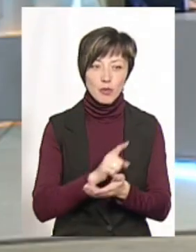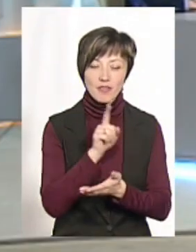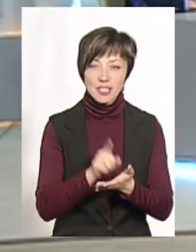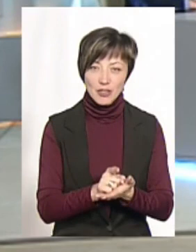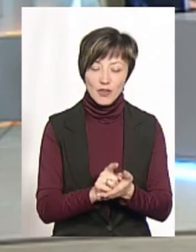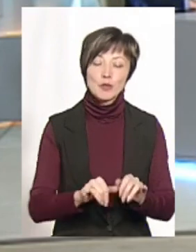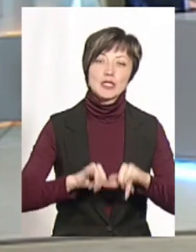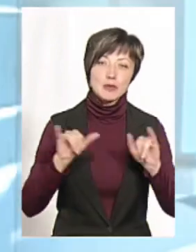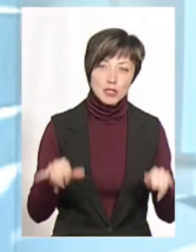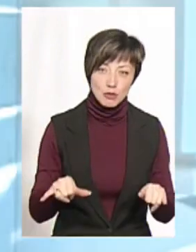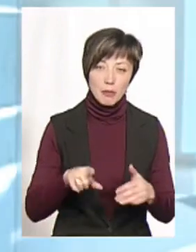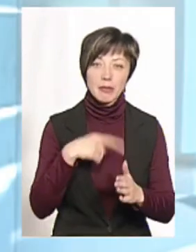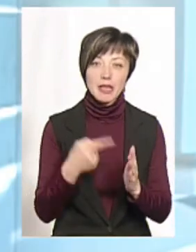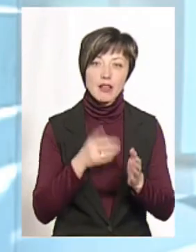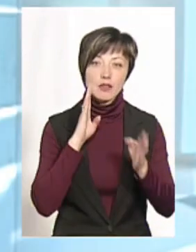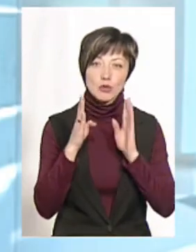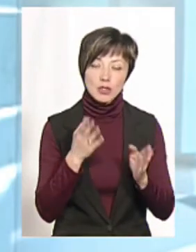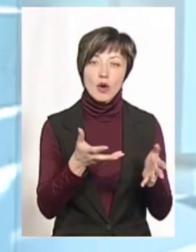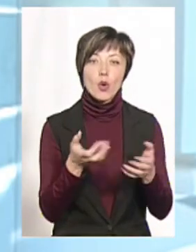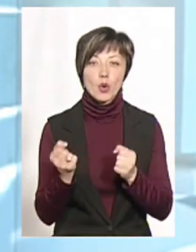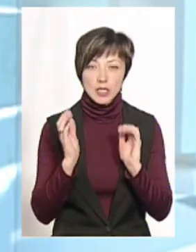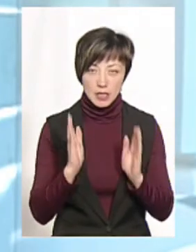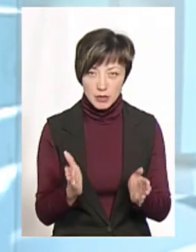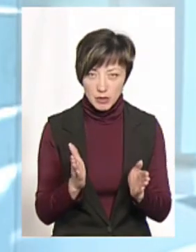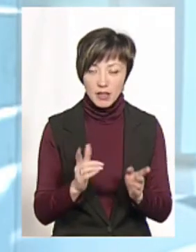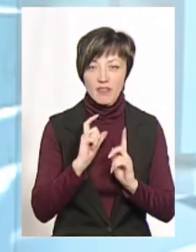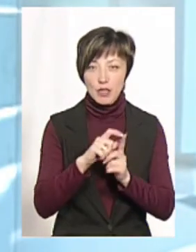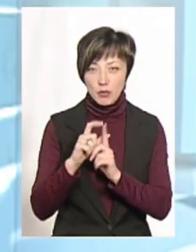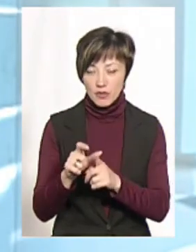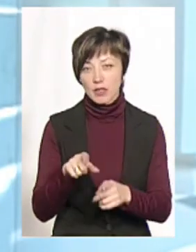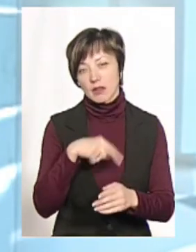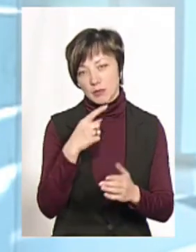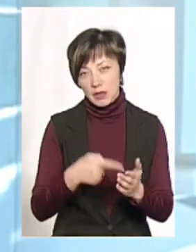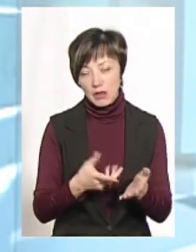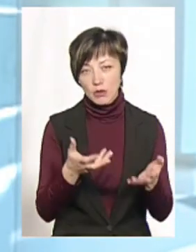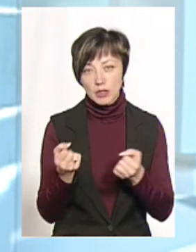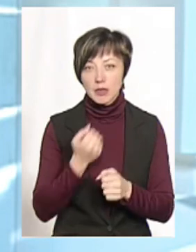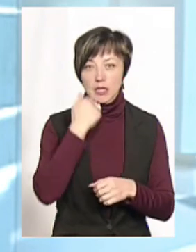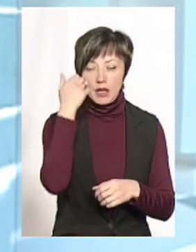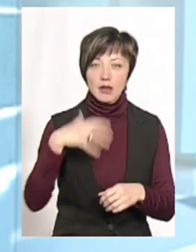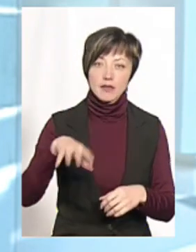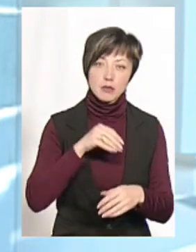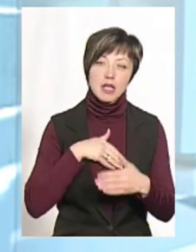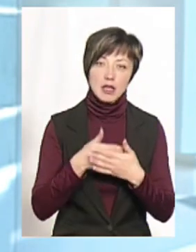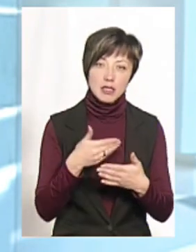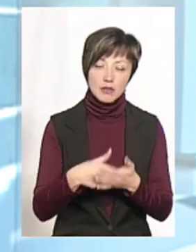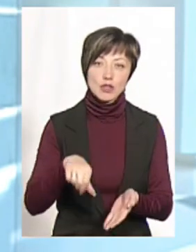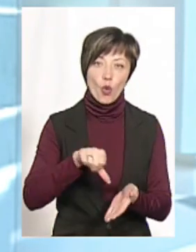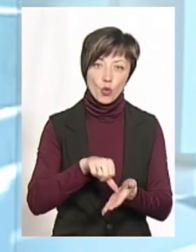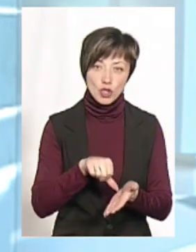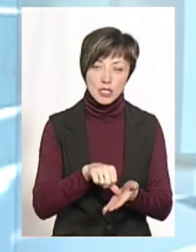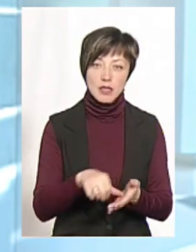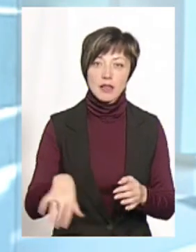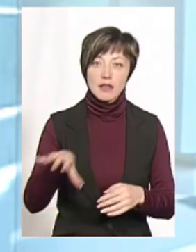обов'язково збільшимо. Питання у Фейсбуці ви отримаєте, відповіді на питання у Фейсбуці отримаєте. Дякую всім за активність і за